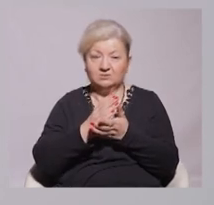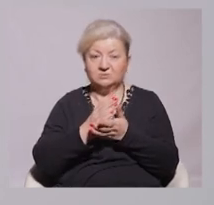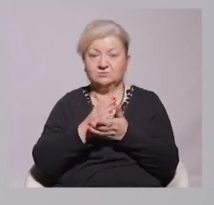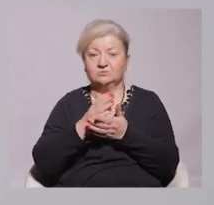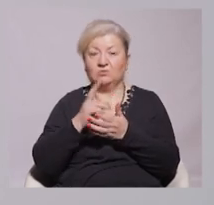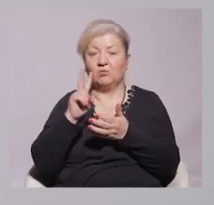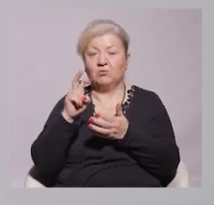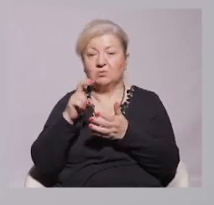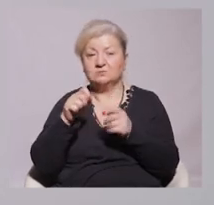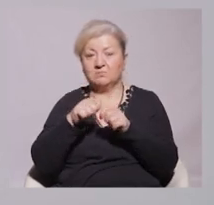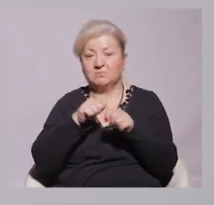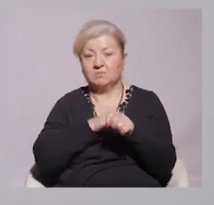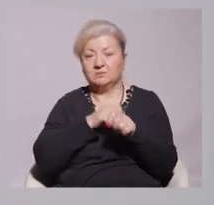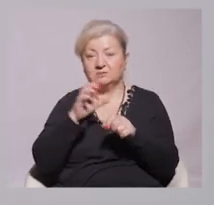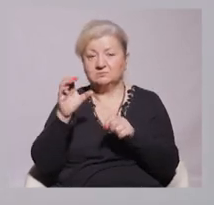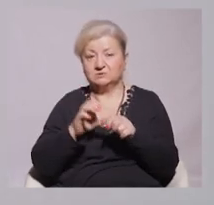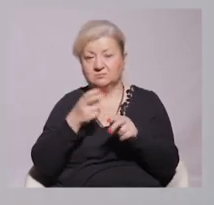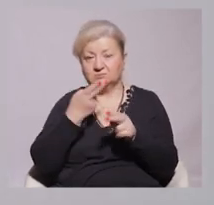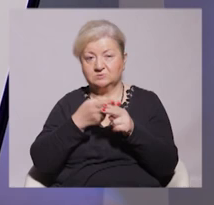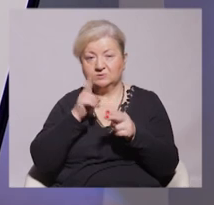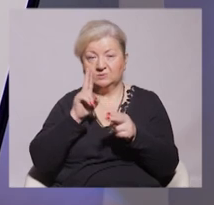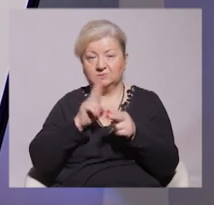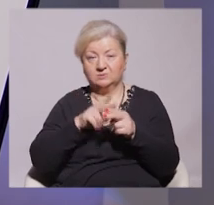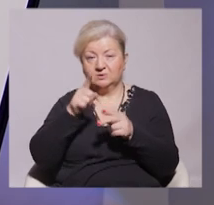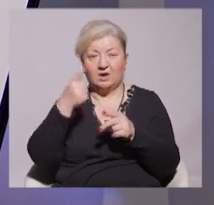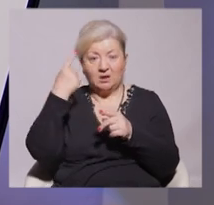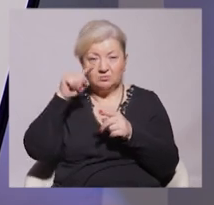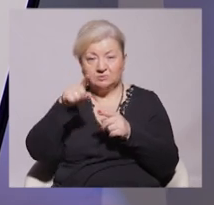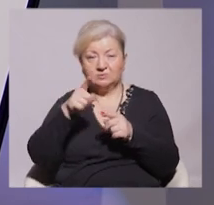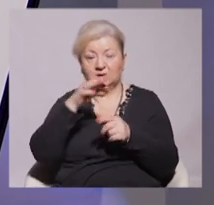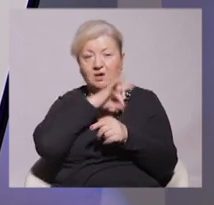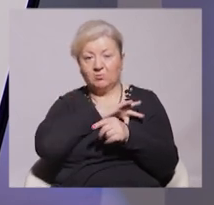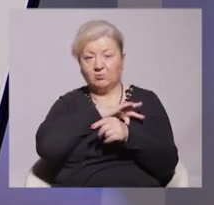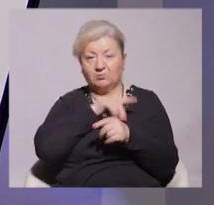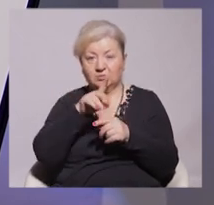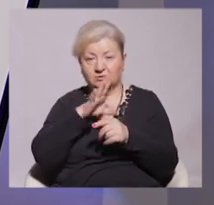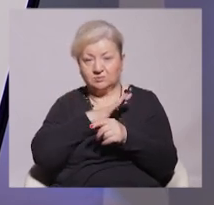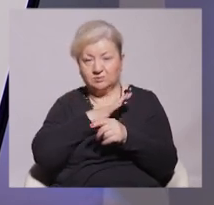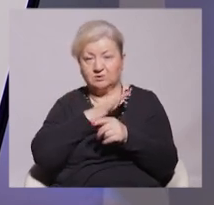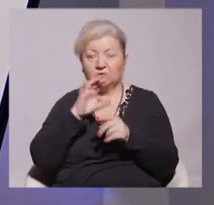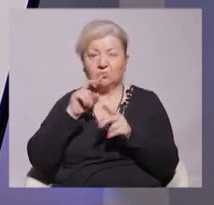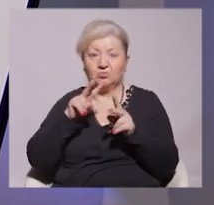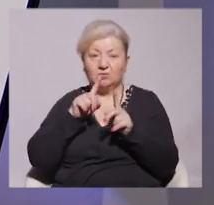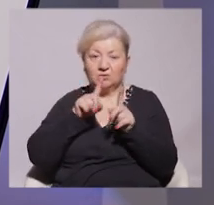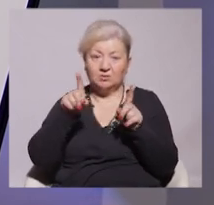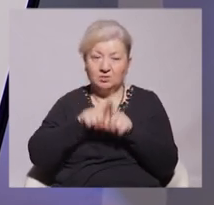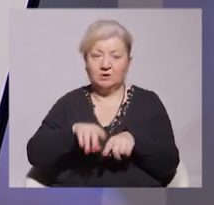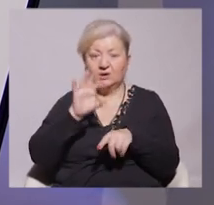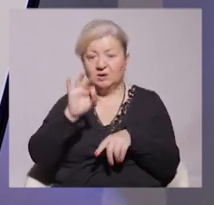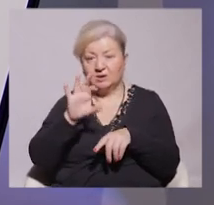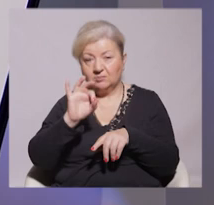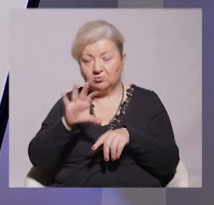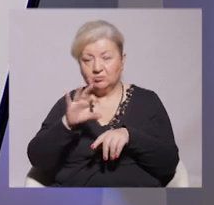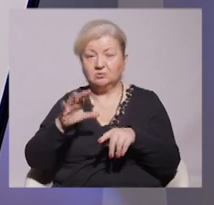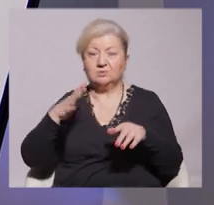200 მეტრი წამში. ამრიგად ამ ამოცანისთვის ჩვენ გამოვიყენეთ როგორც იმპულსის ასევე